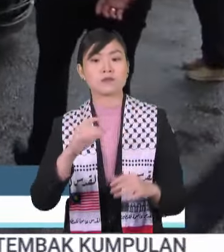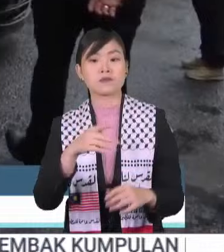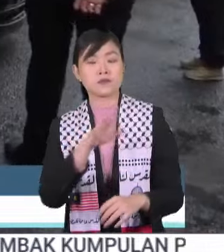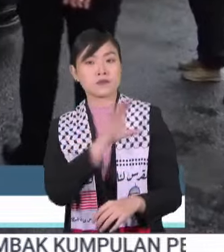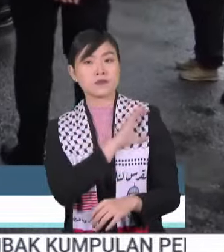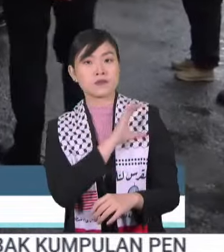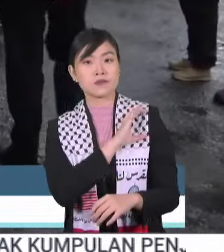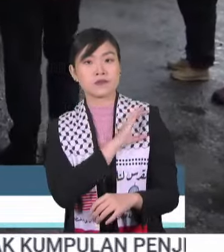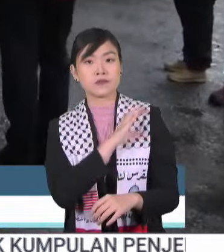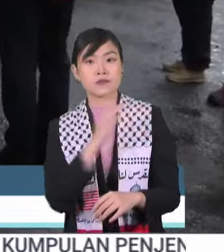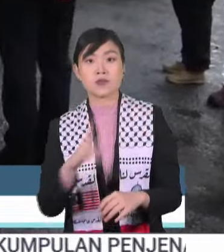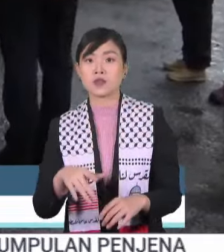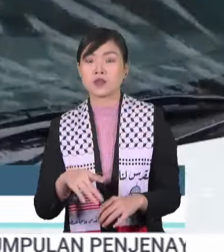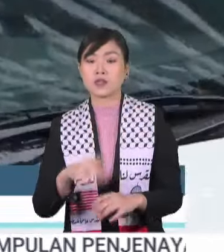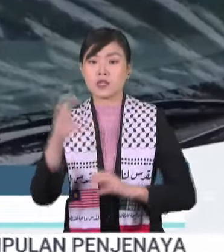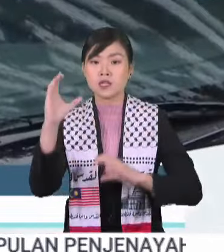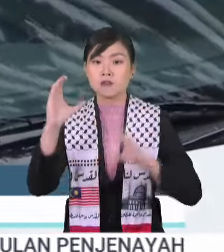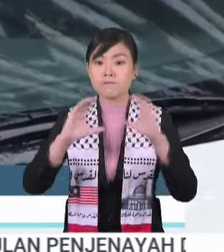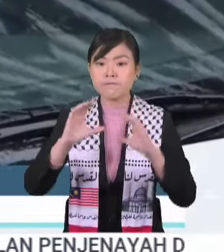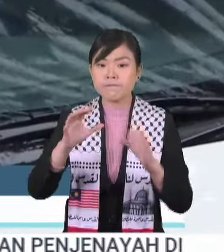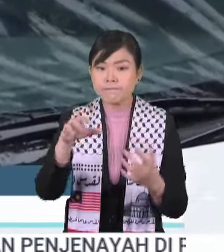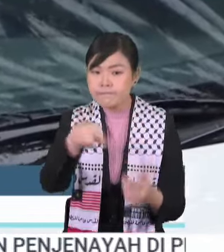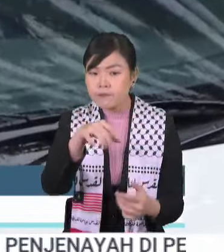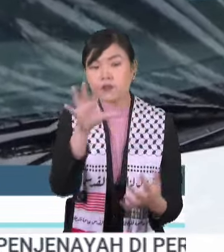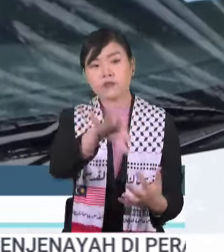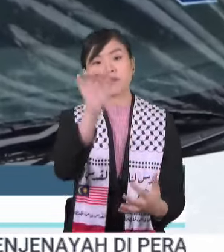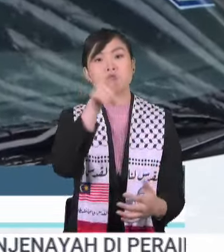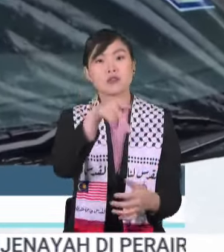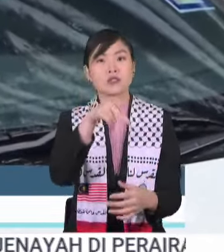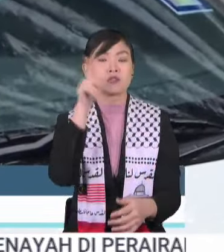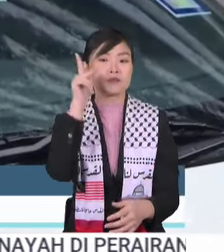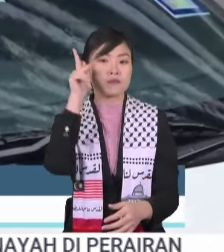suspek kemudiannya ditemui di Taman Desa Rahmat Kubang